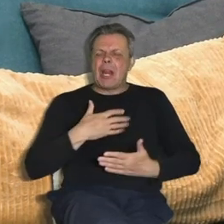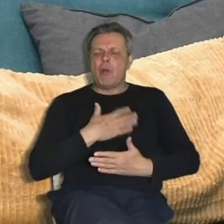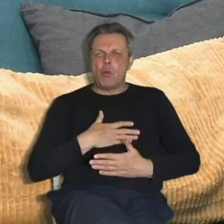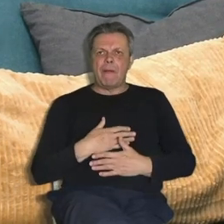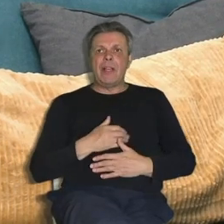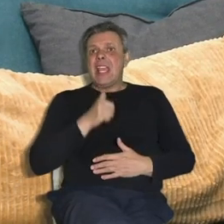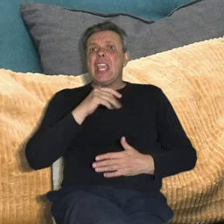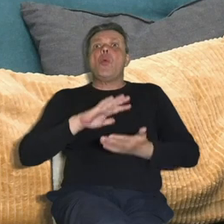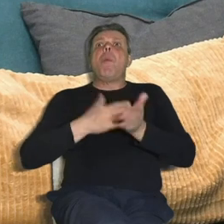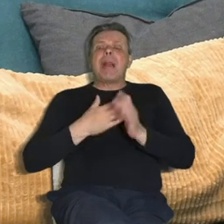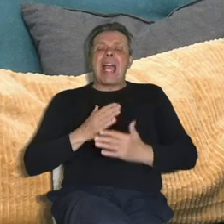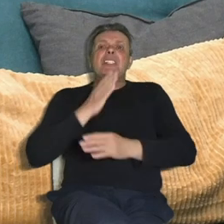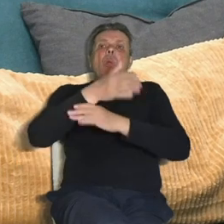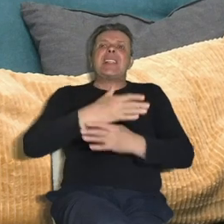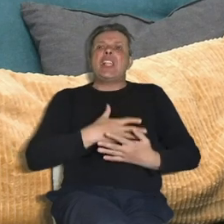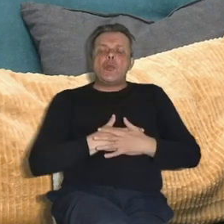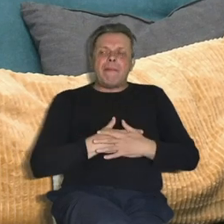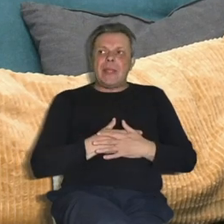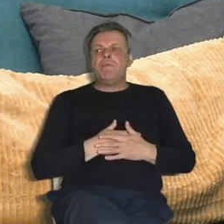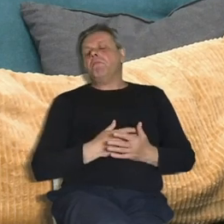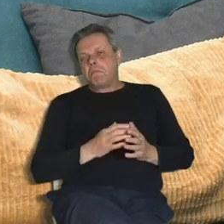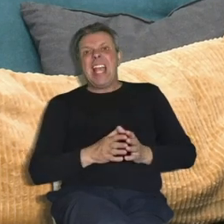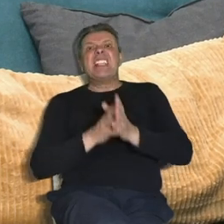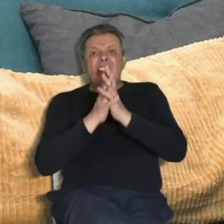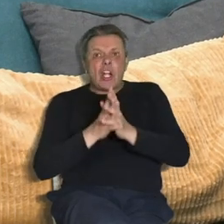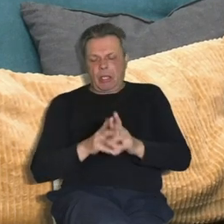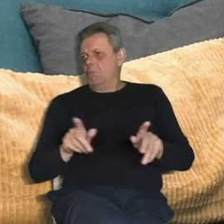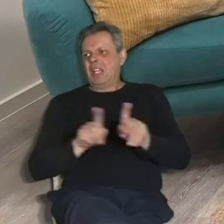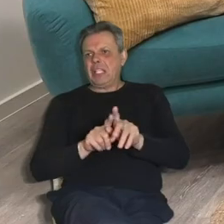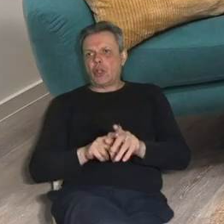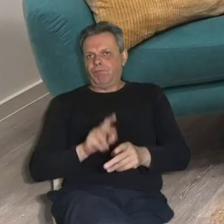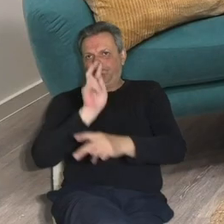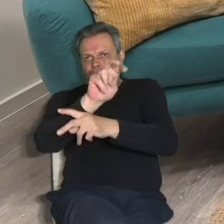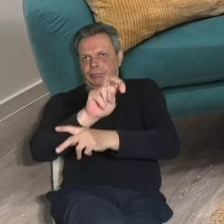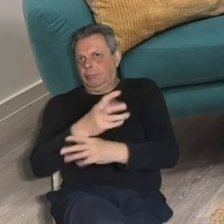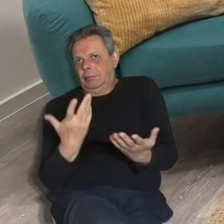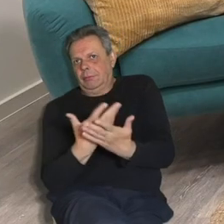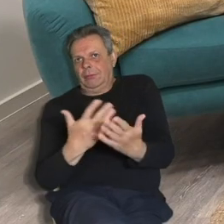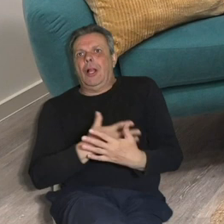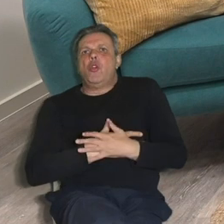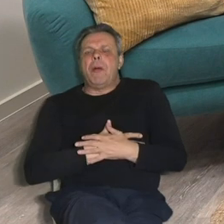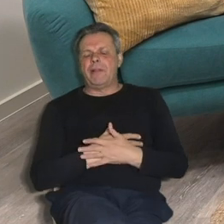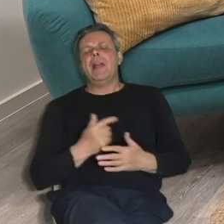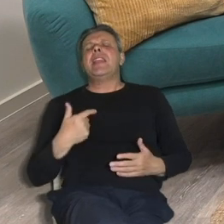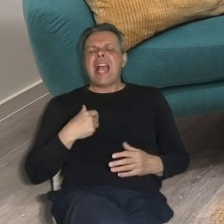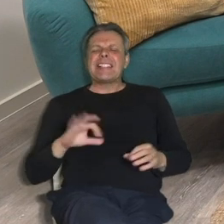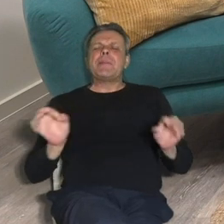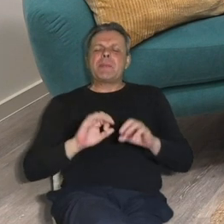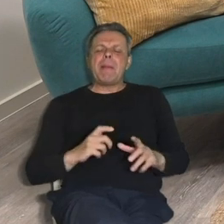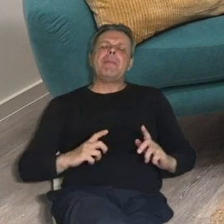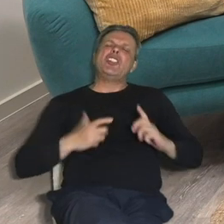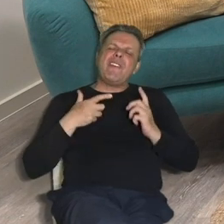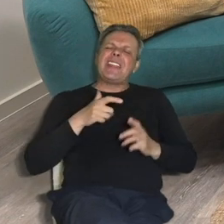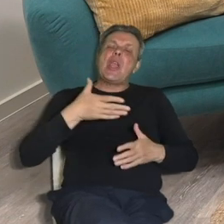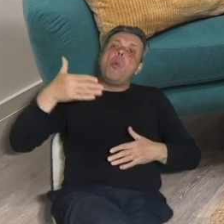se ulazi iz ljubavi i svećenik se postaje iz ljubavi. Bez ljubavi smisao života nema. Za ljubav si spreman živjeti i umrijeti, dakle za ljubav